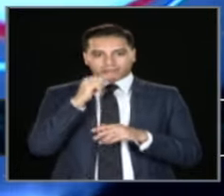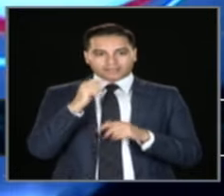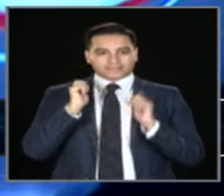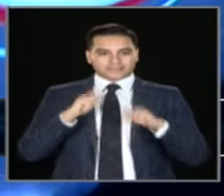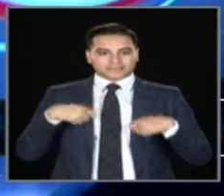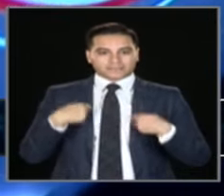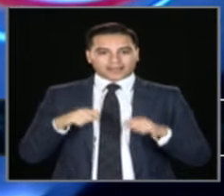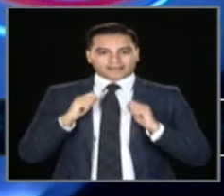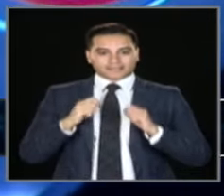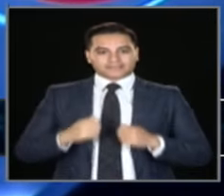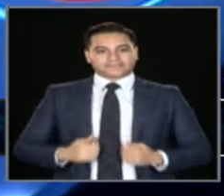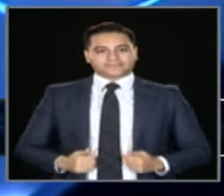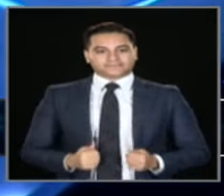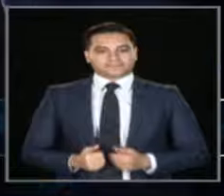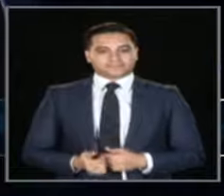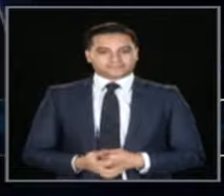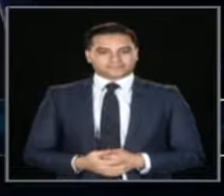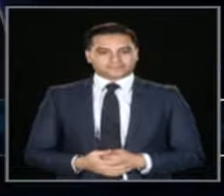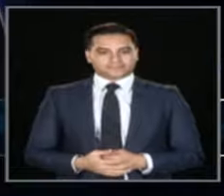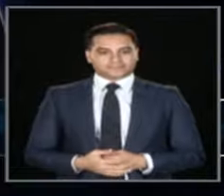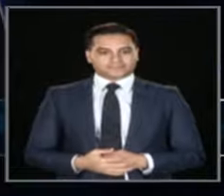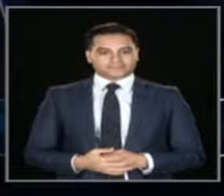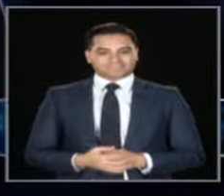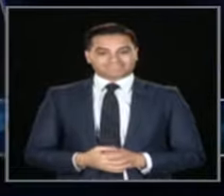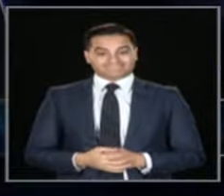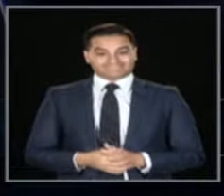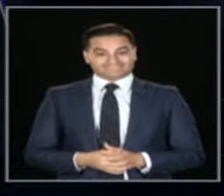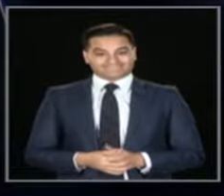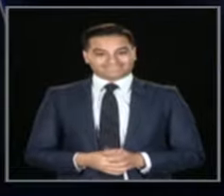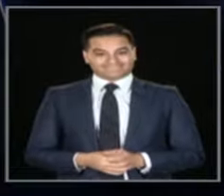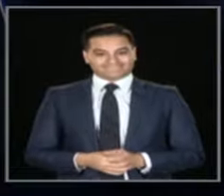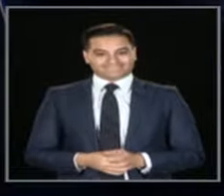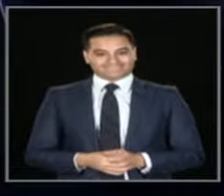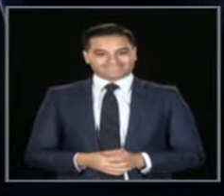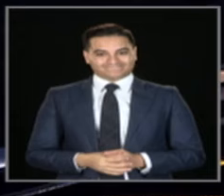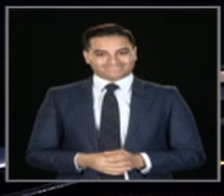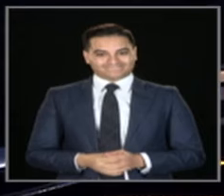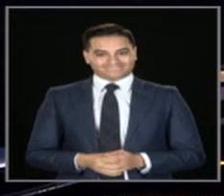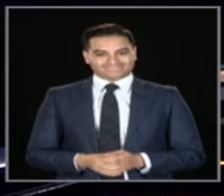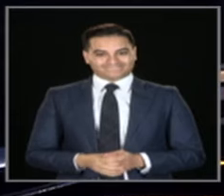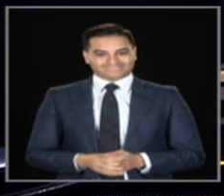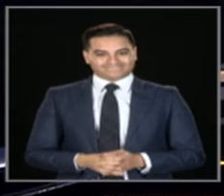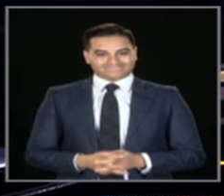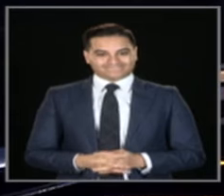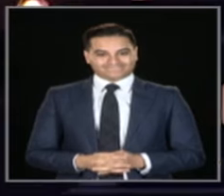اسباني. يا راجل يا راجل، فضل